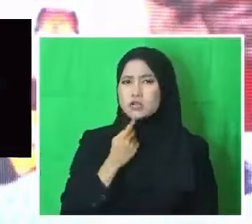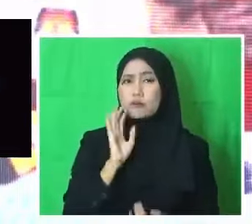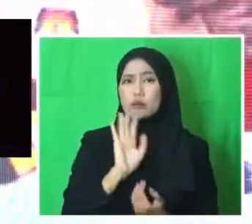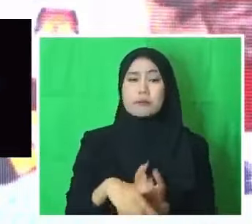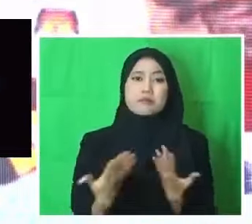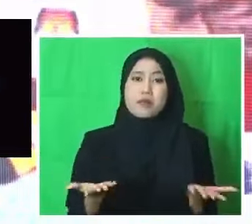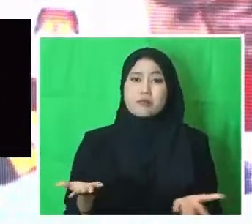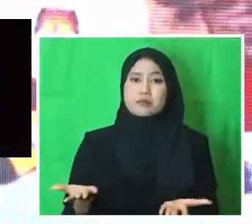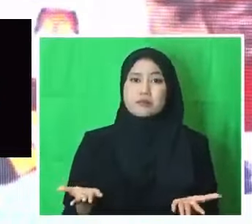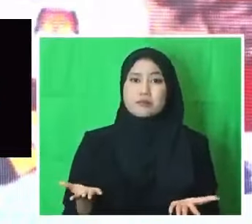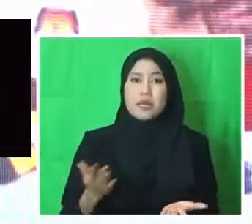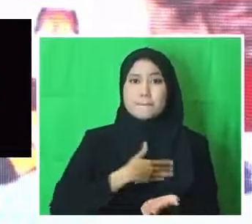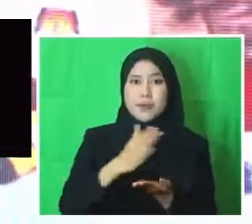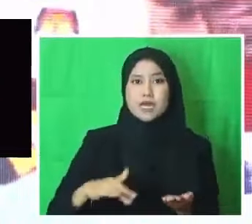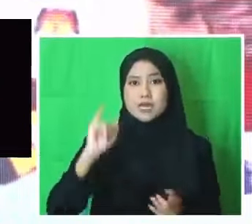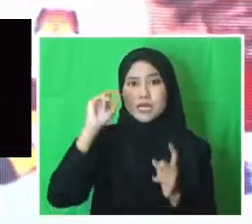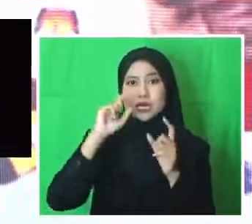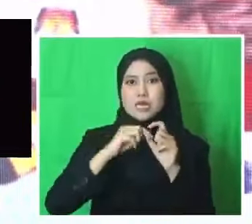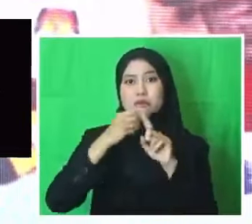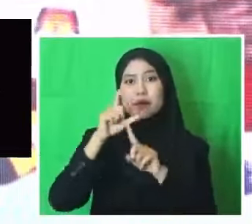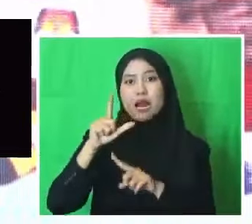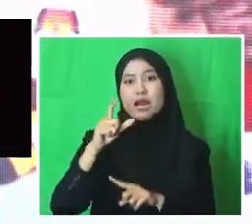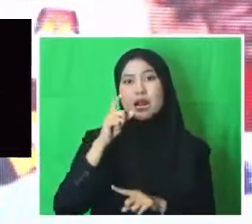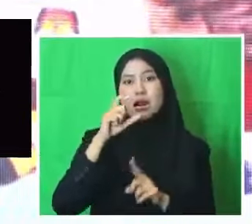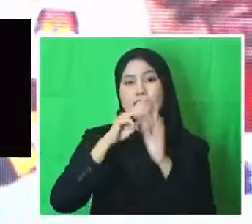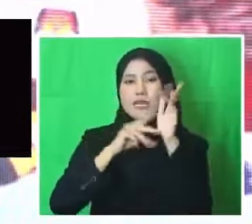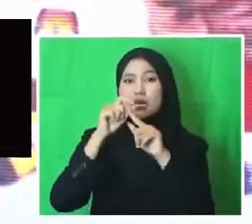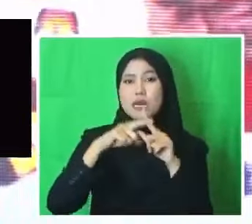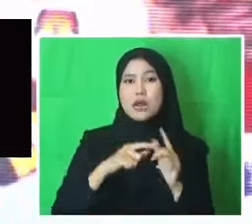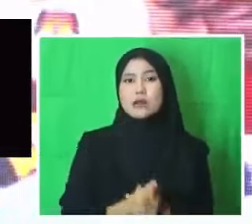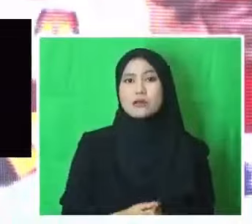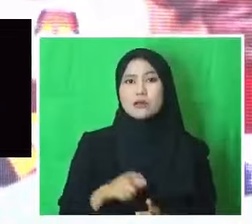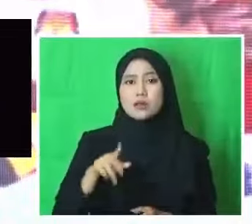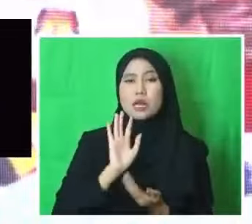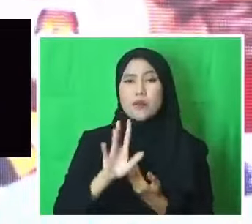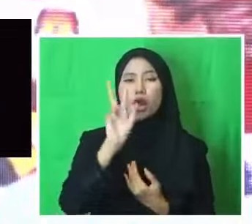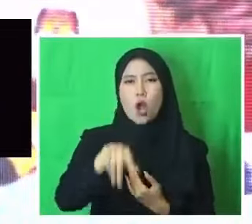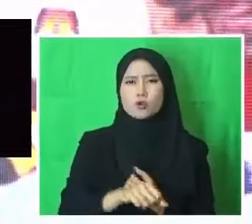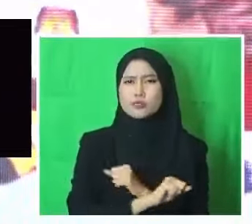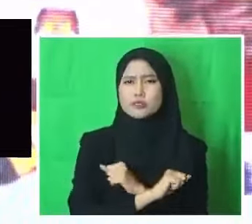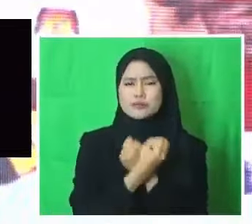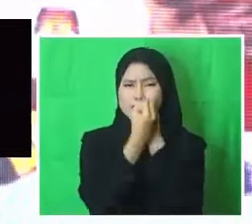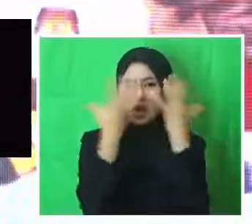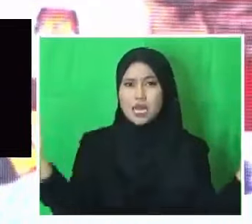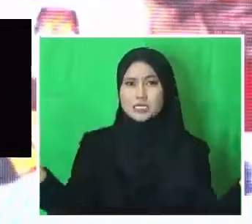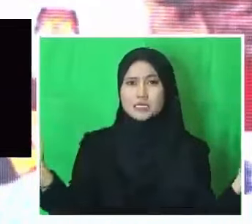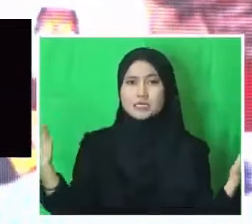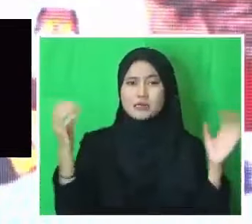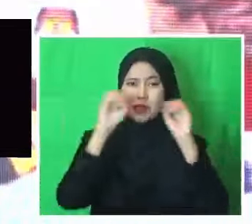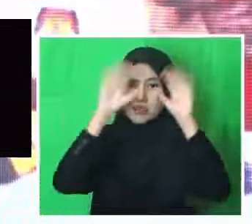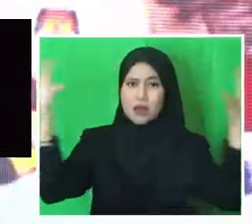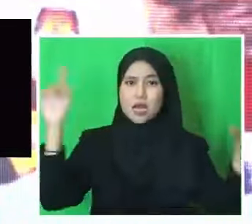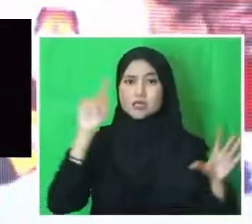bagaimana bagi Iqbal Dinda jalan ke depan ini clear and Sound jelas dan terang benerang